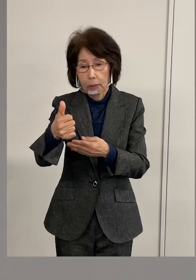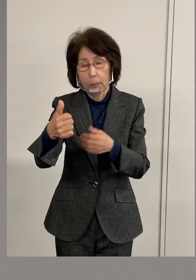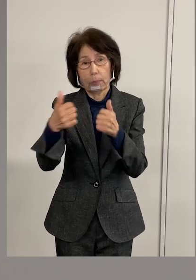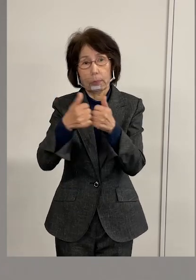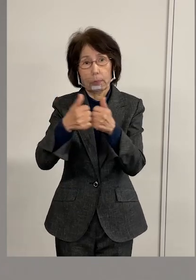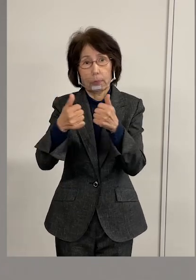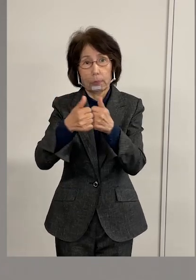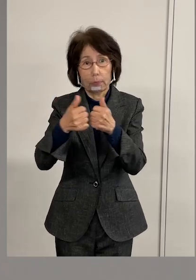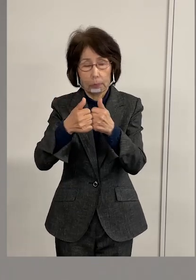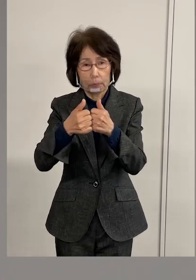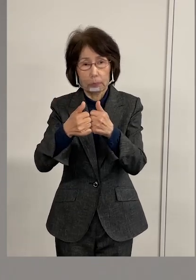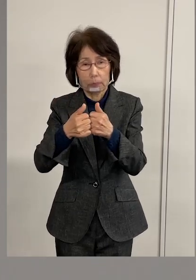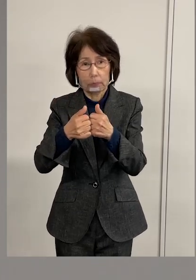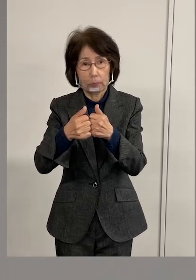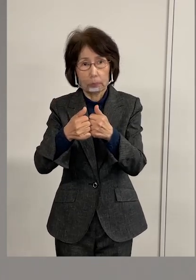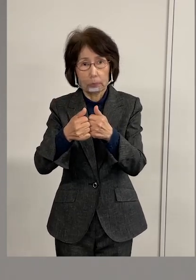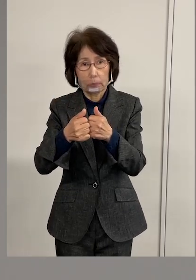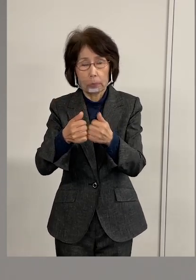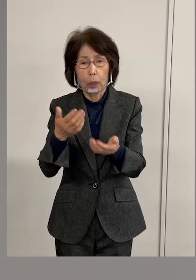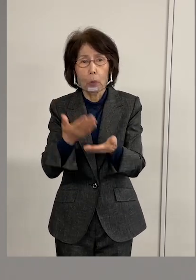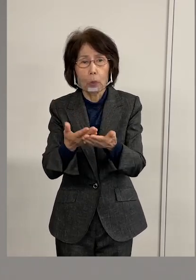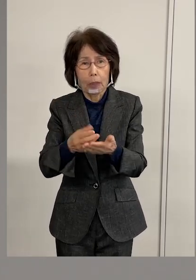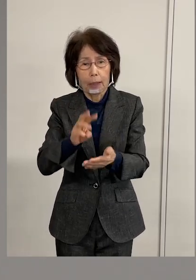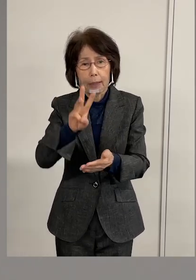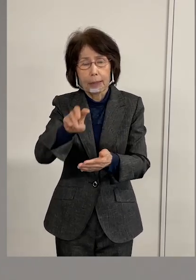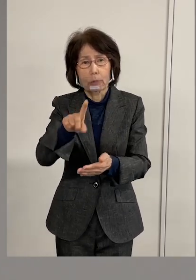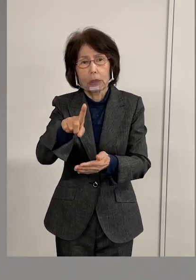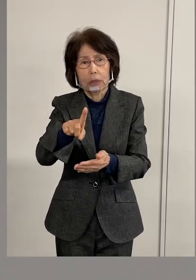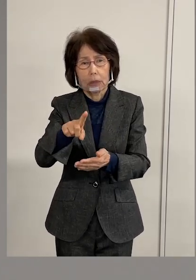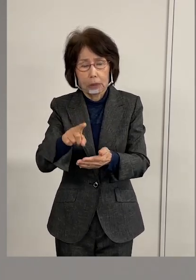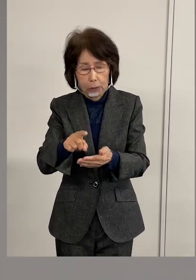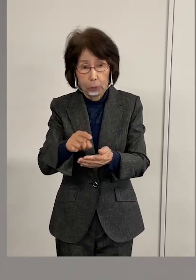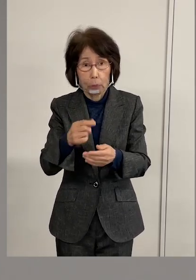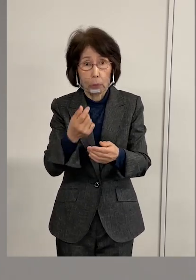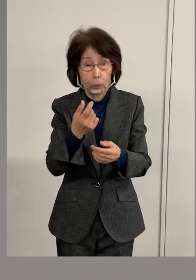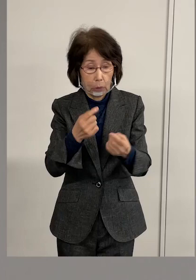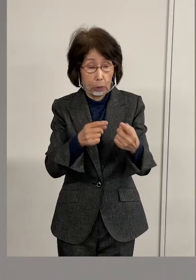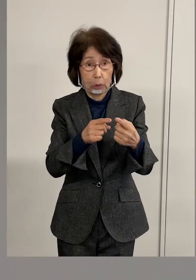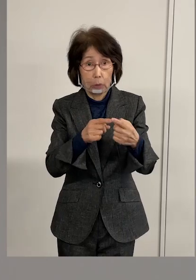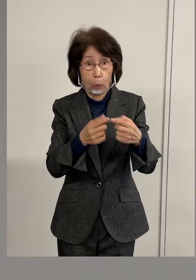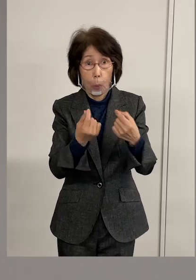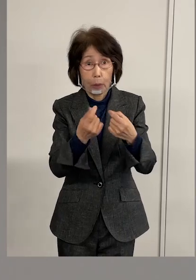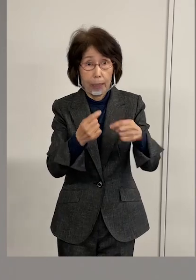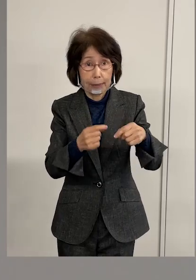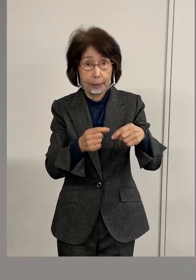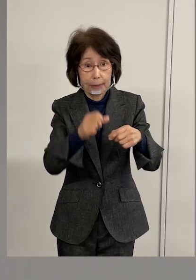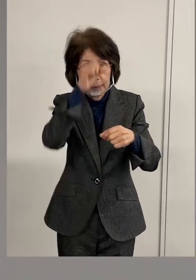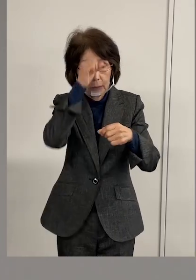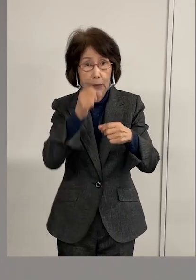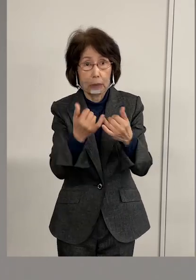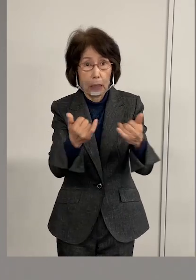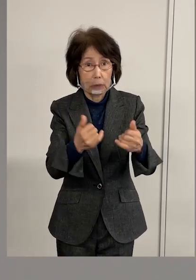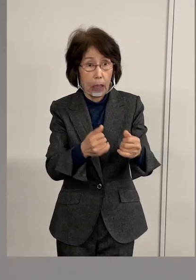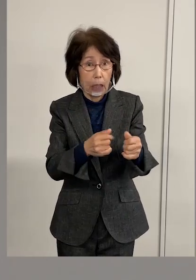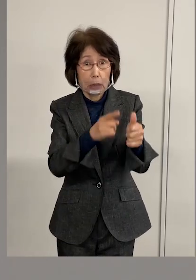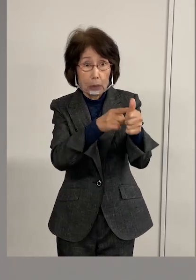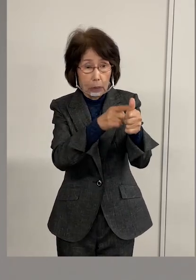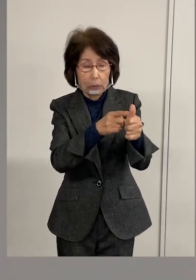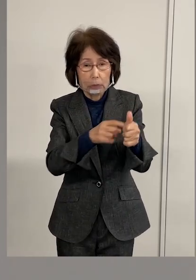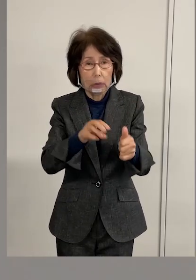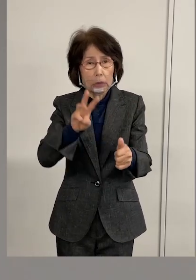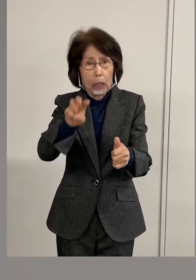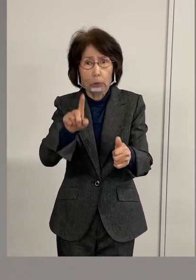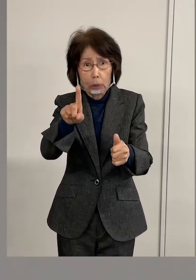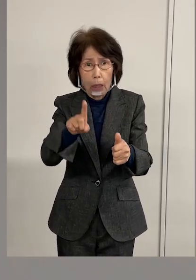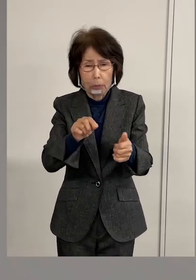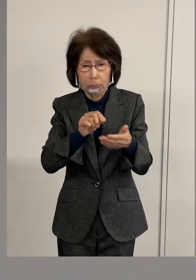回、もう、陽性があって、どこも受けるところがない。同じ患者さん、一人の患者さんで、っていうケースがあったので、